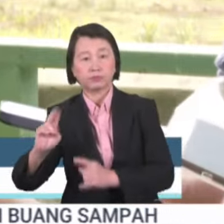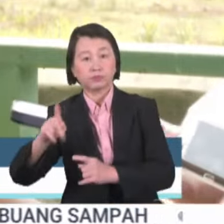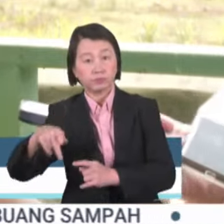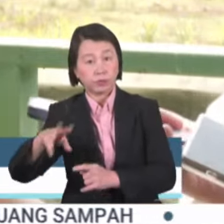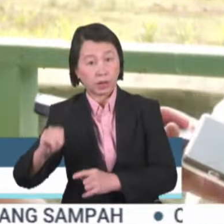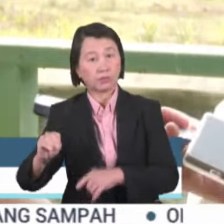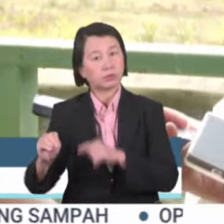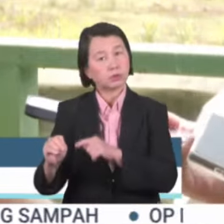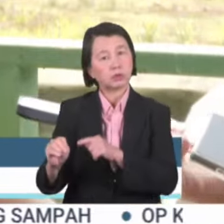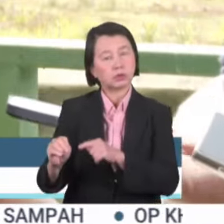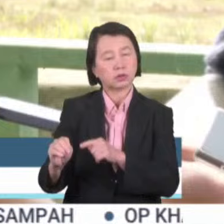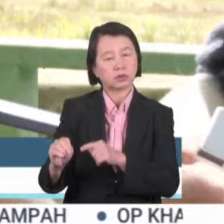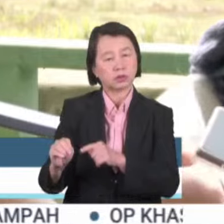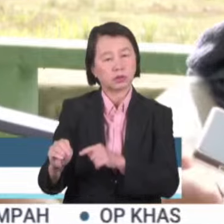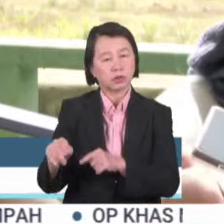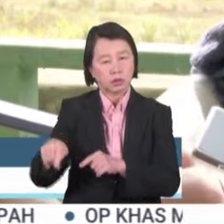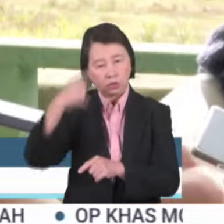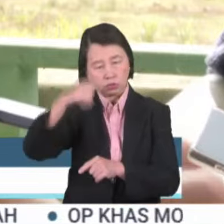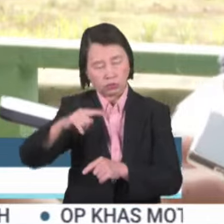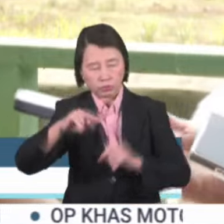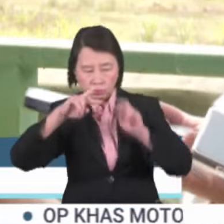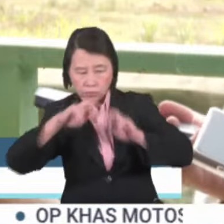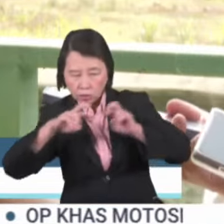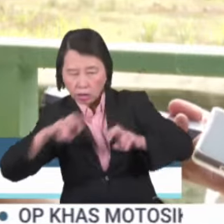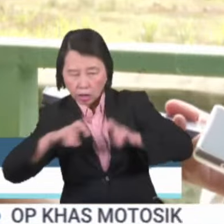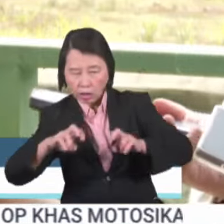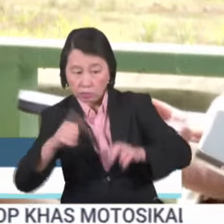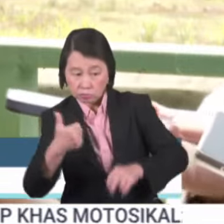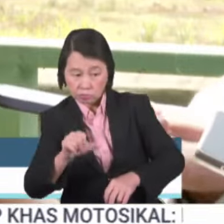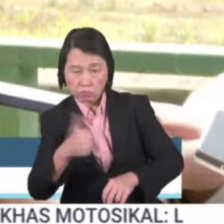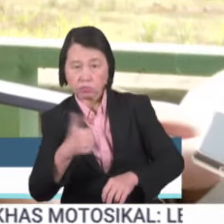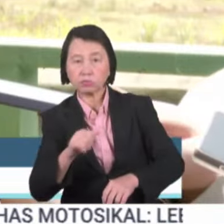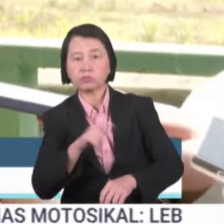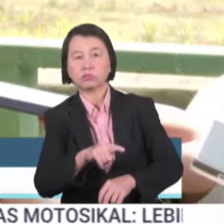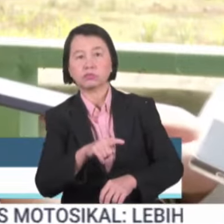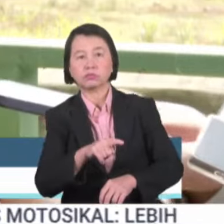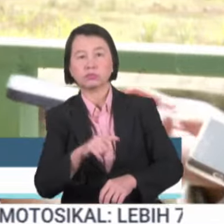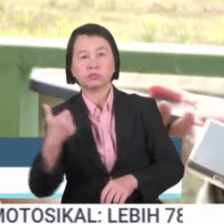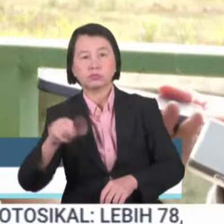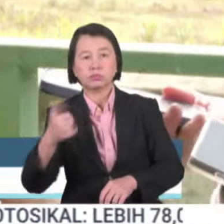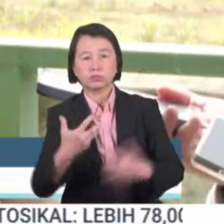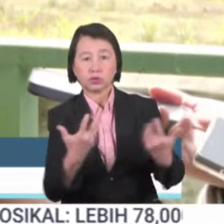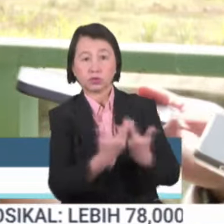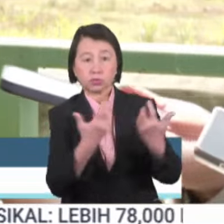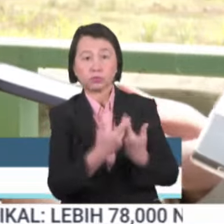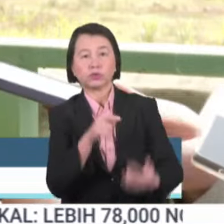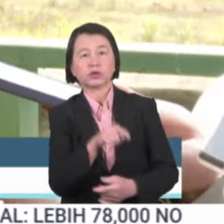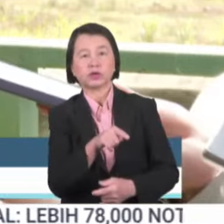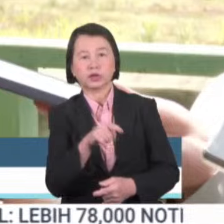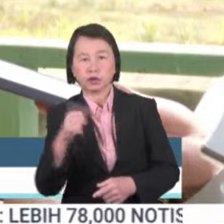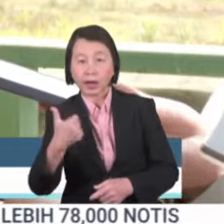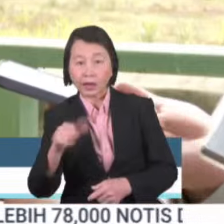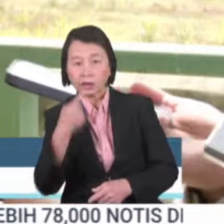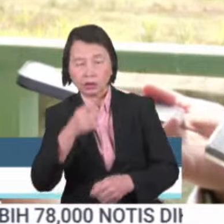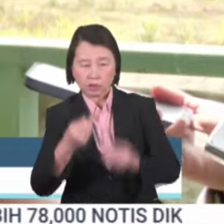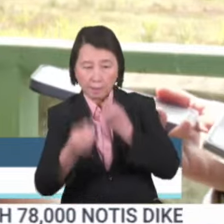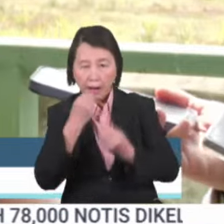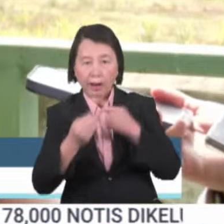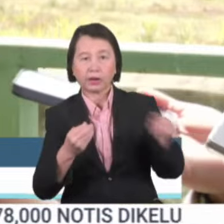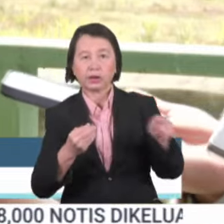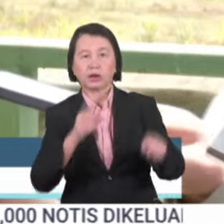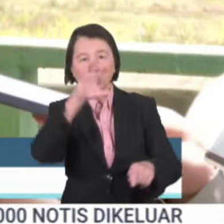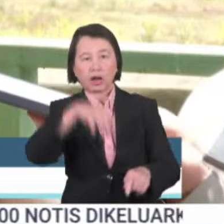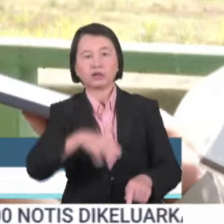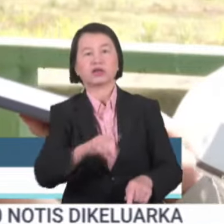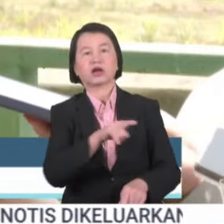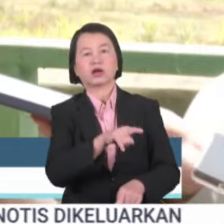dia punya role adalah untuk mengkaji keberkesanan rumput Napier ni sebagai makanan